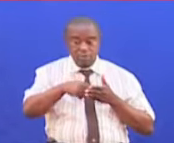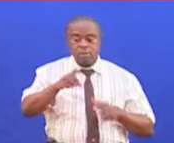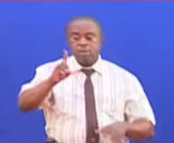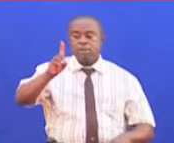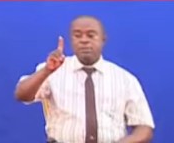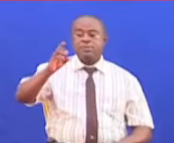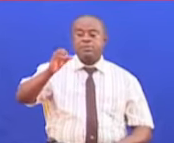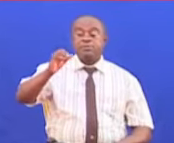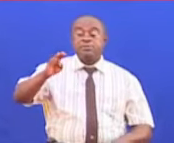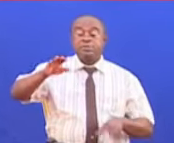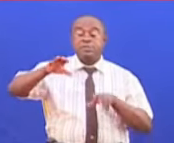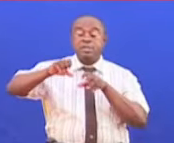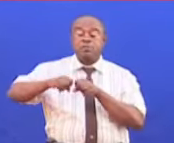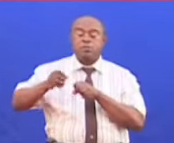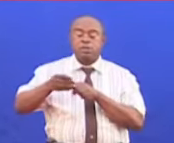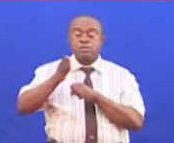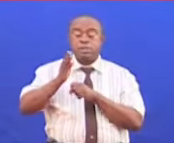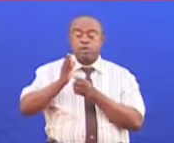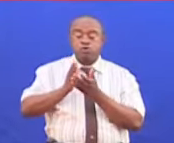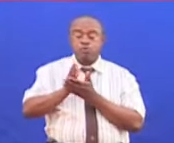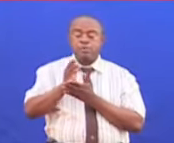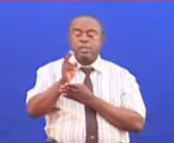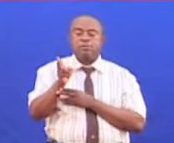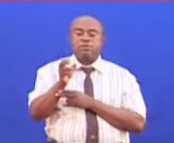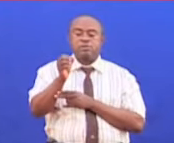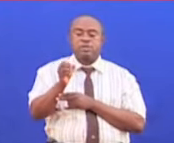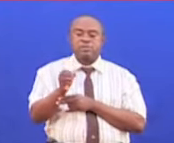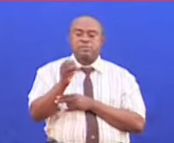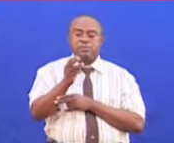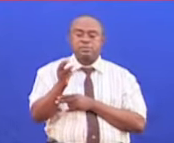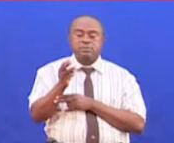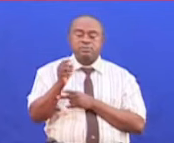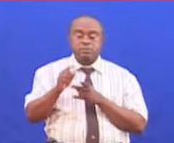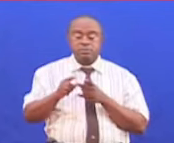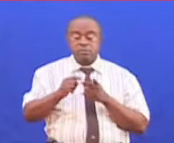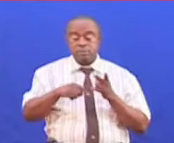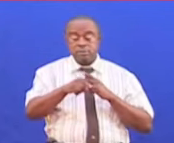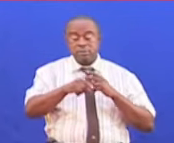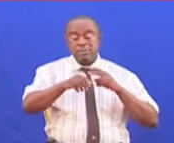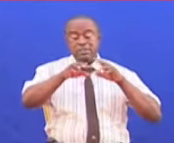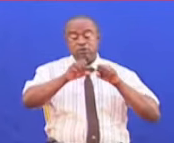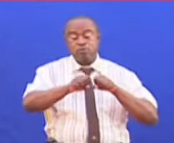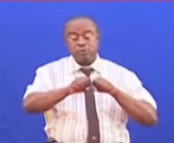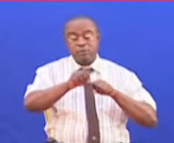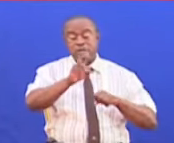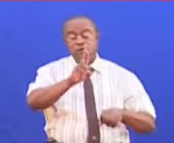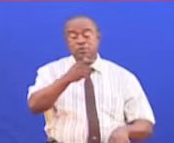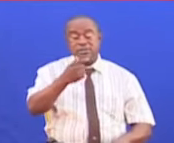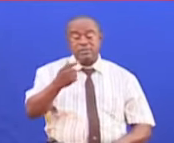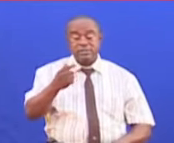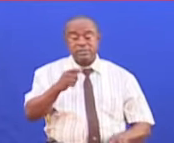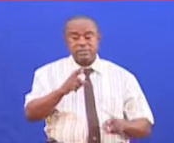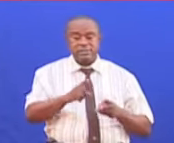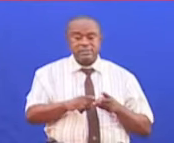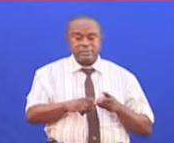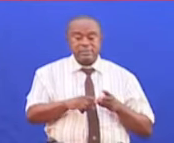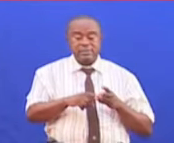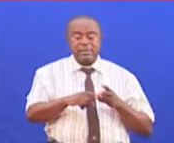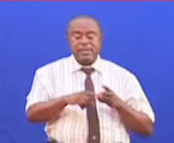serik kupiti halm shau 33% lak Pia utt nhf na